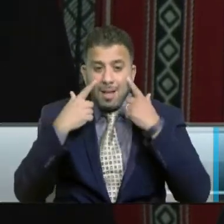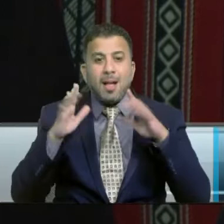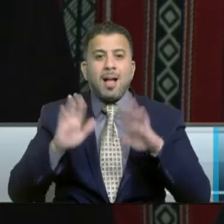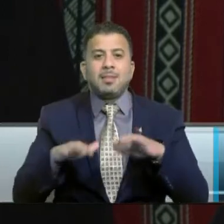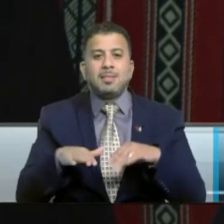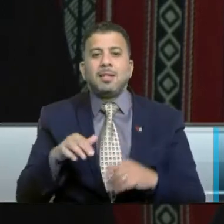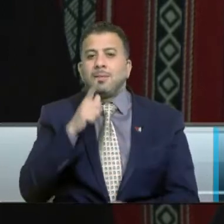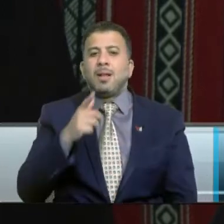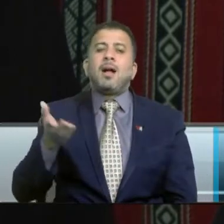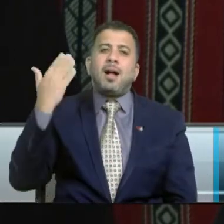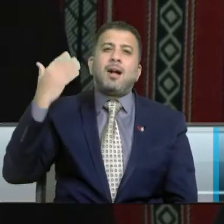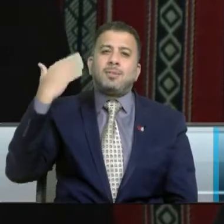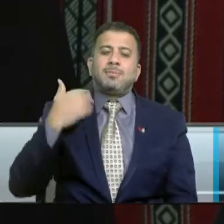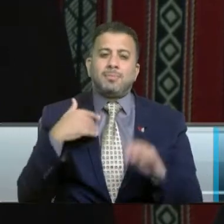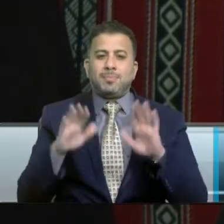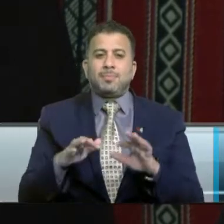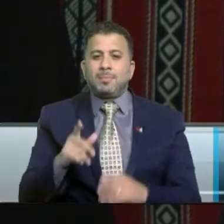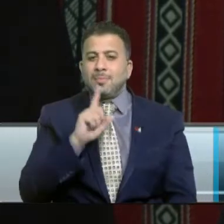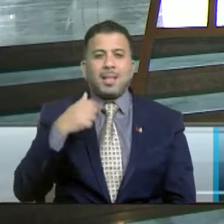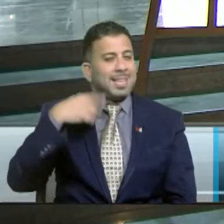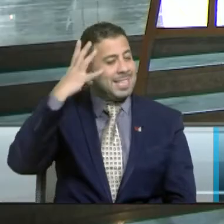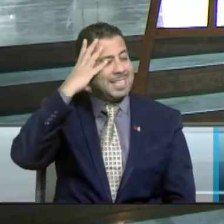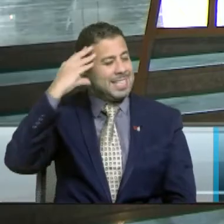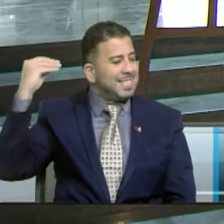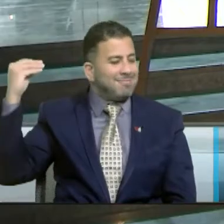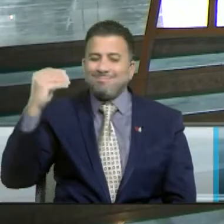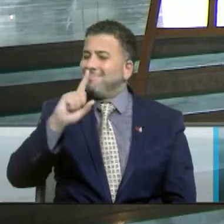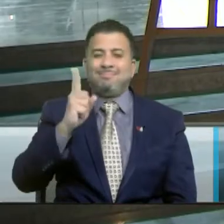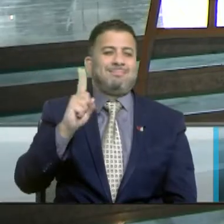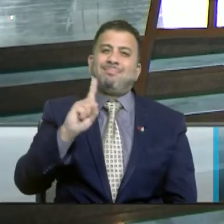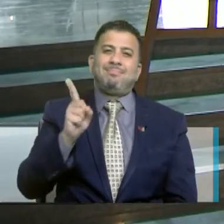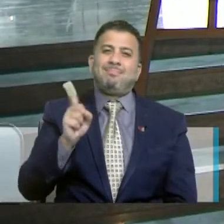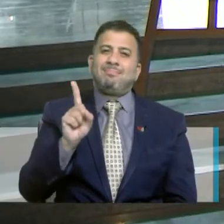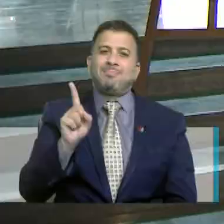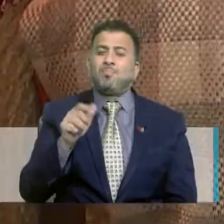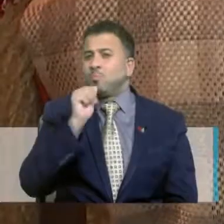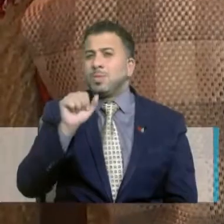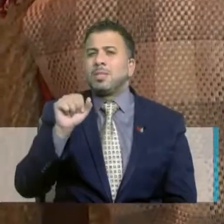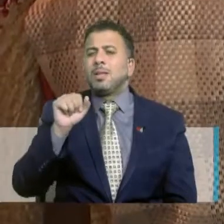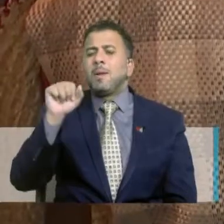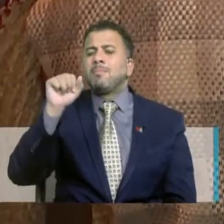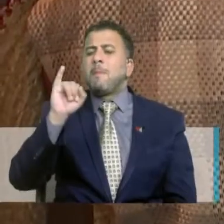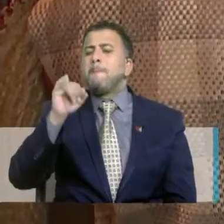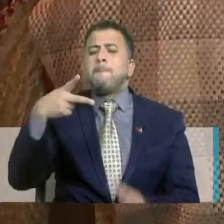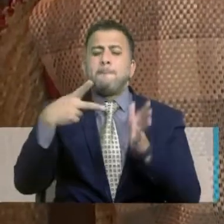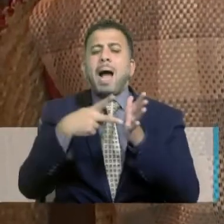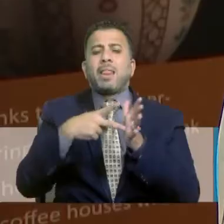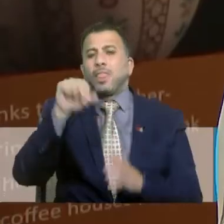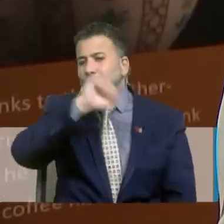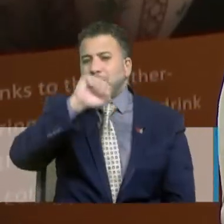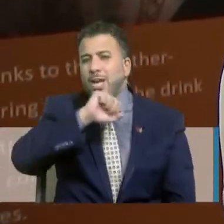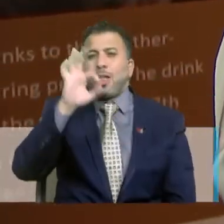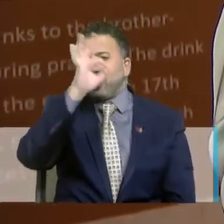على أول عايشينها ما نسينا. معهد الشارقة للتراث وعبر برامجه